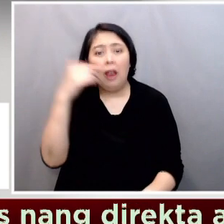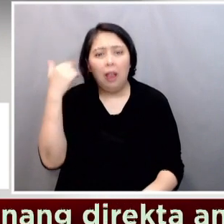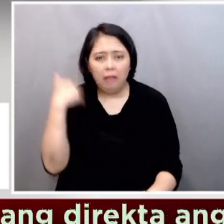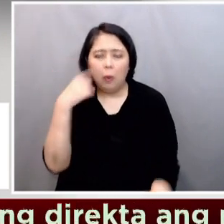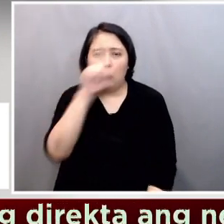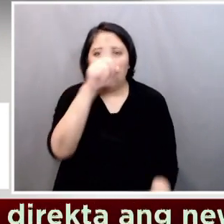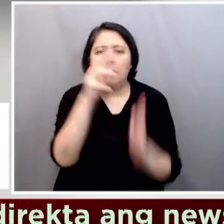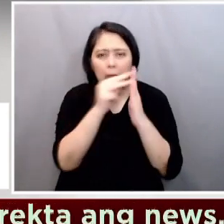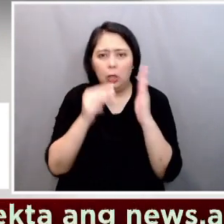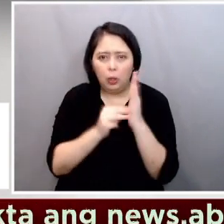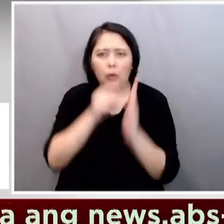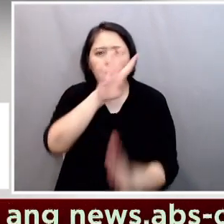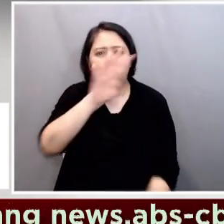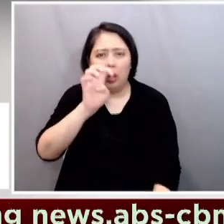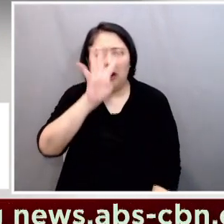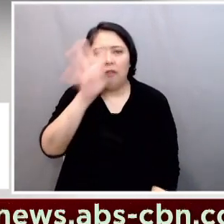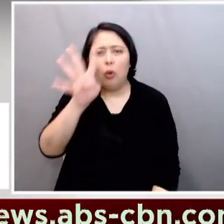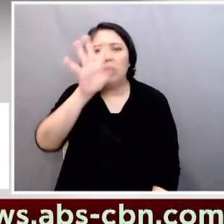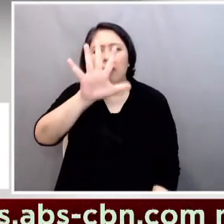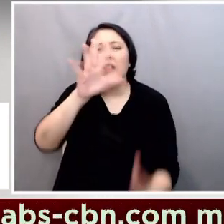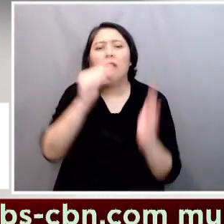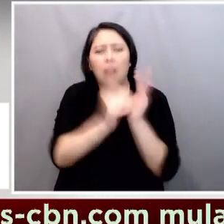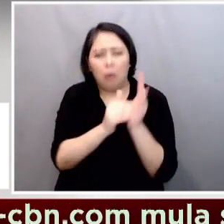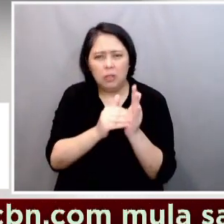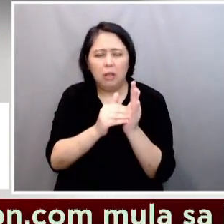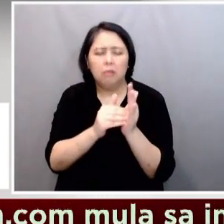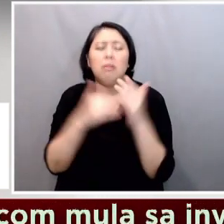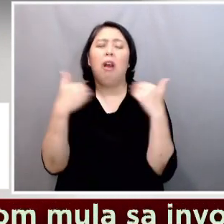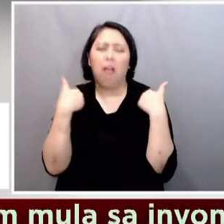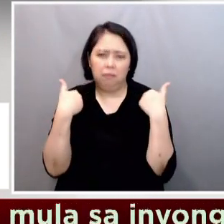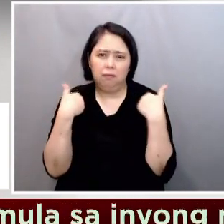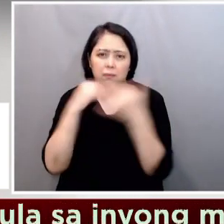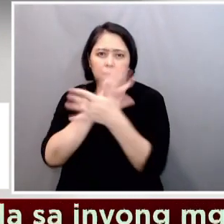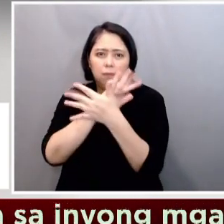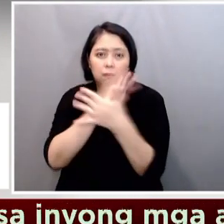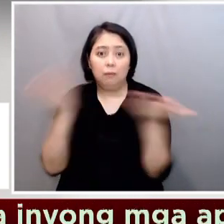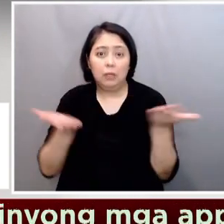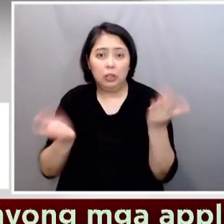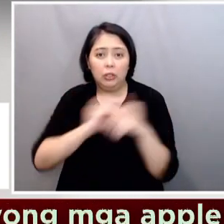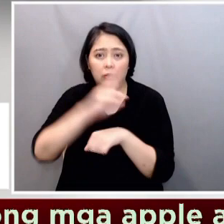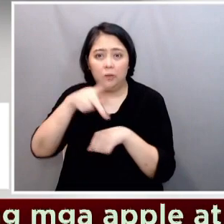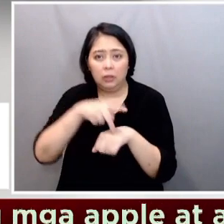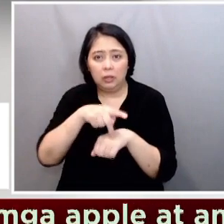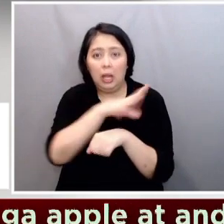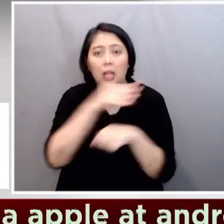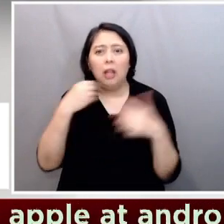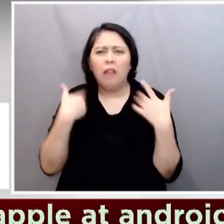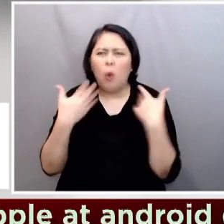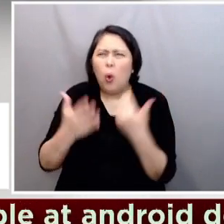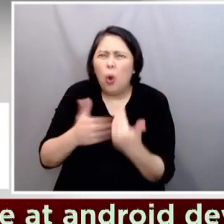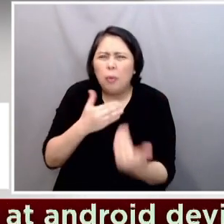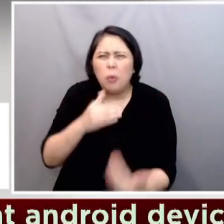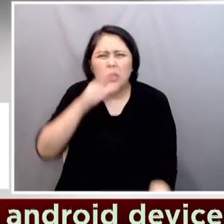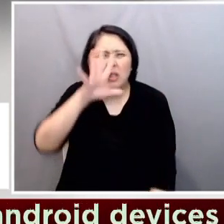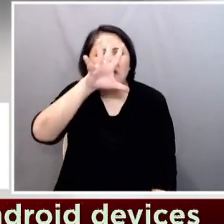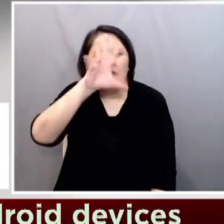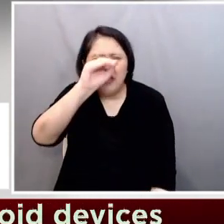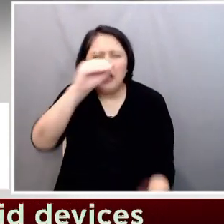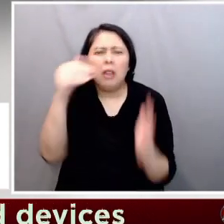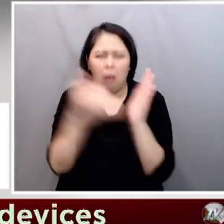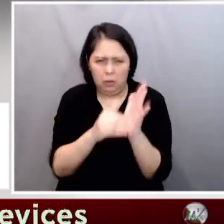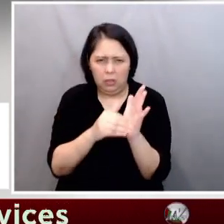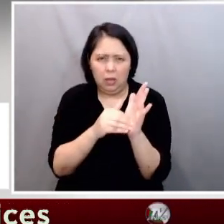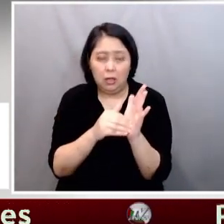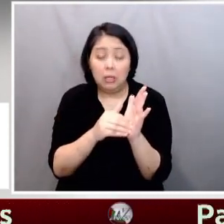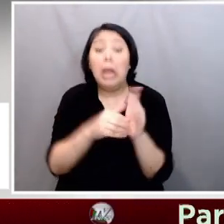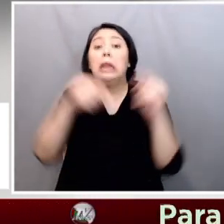1,445,000 ang kabuang kaso ng COVID-19 at halos 50,000 ang active cases. May naiulat na 104